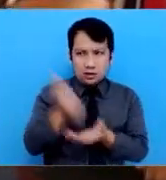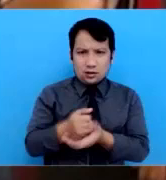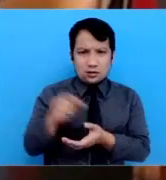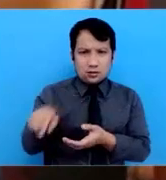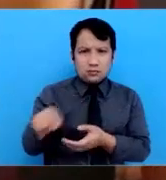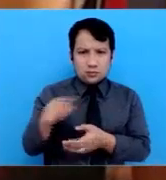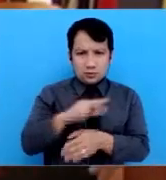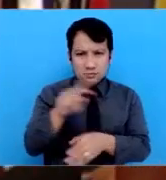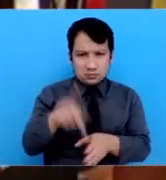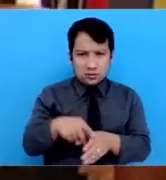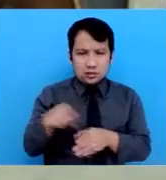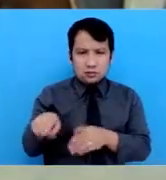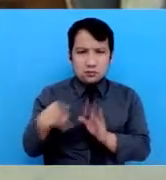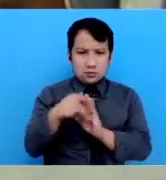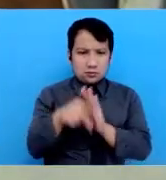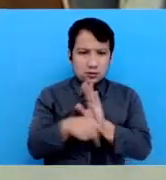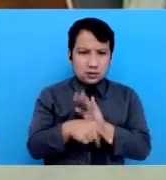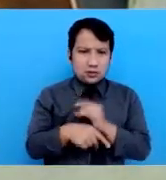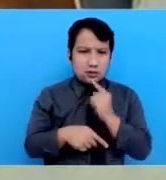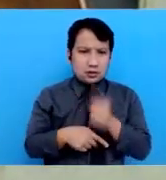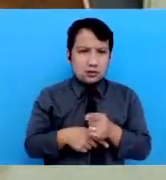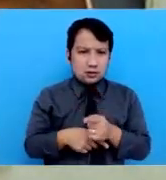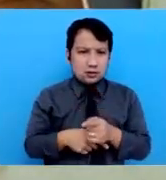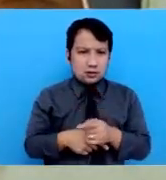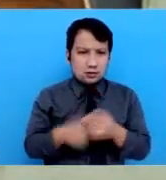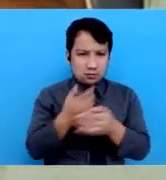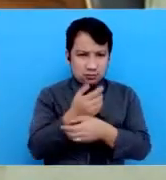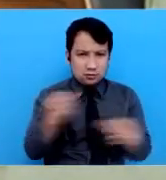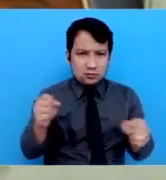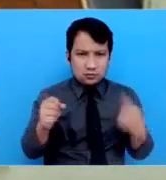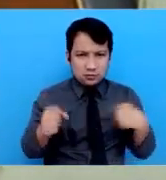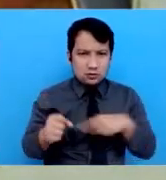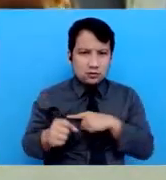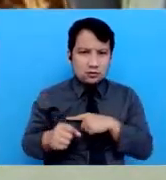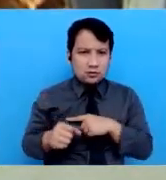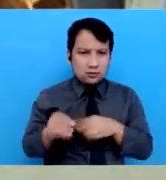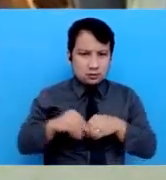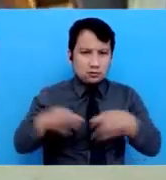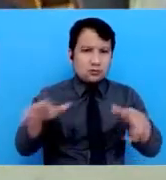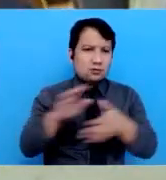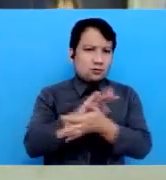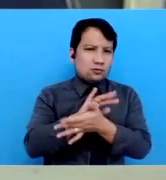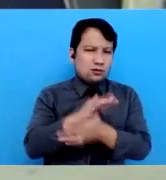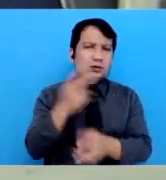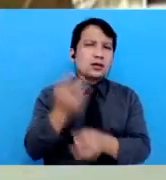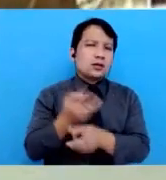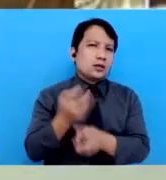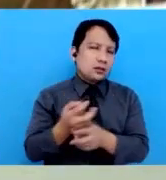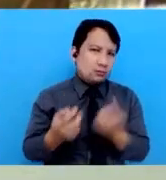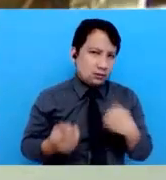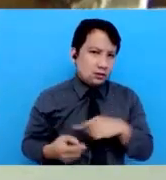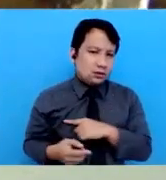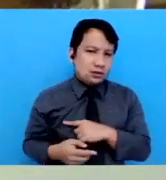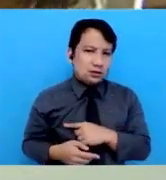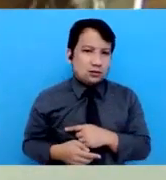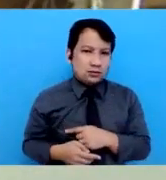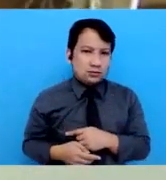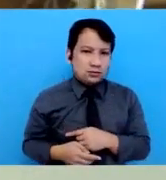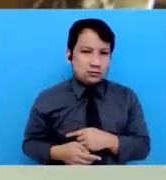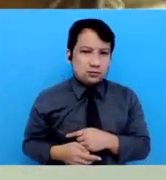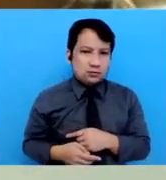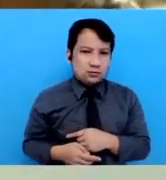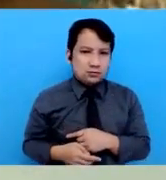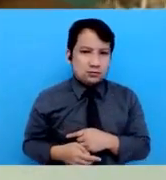sa nasabing pulisiya. Para safety tayo lahat. Para mawala yung pandemic nito, hirap na tayo. Walang vaccine. Opo. Bakit